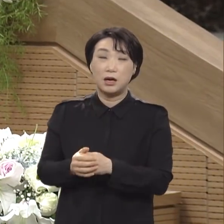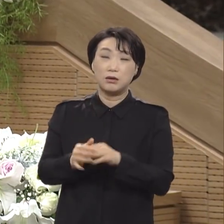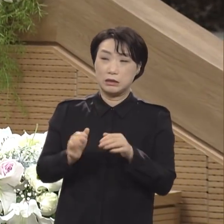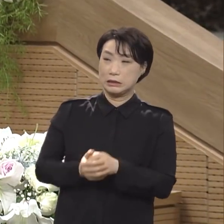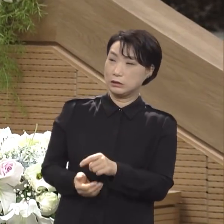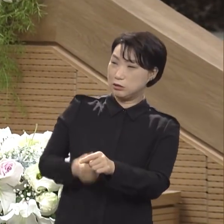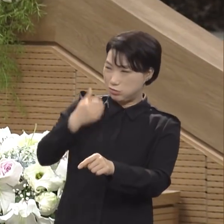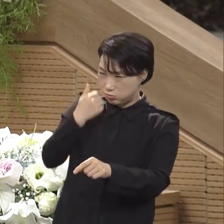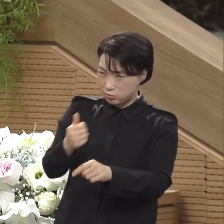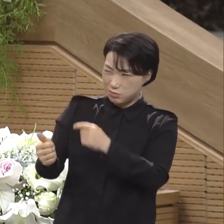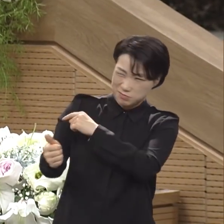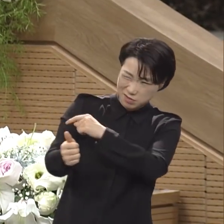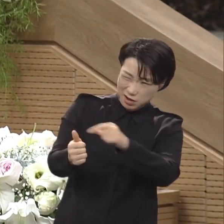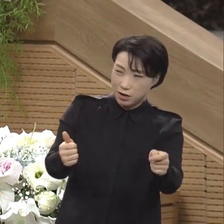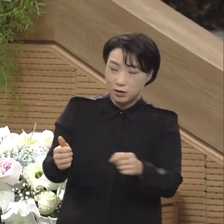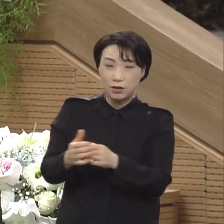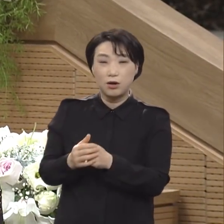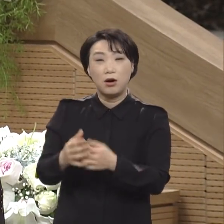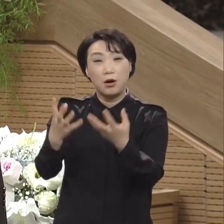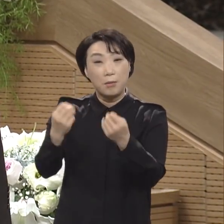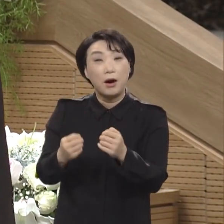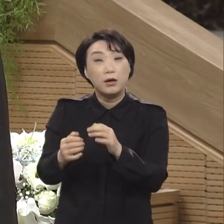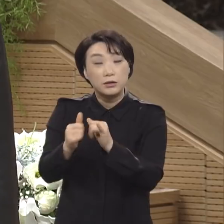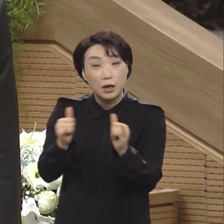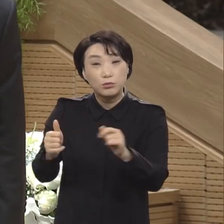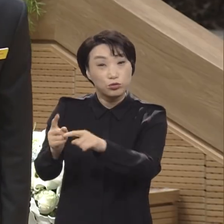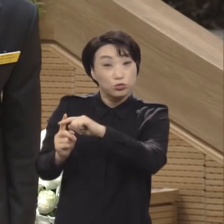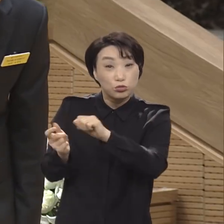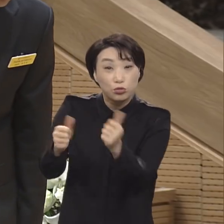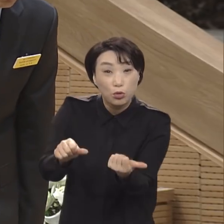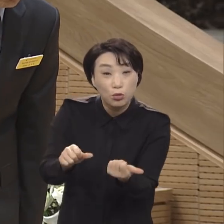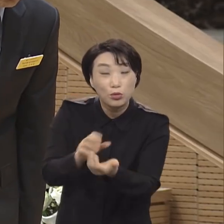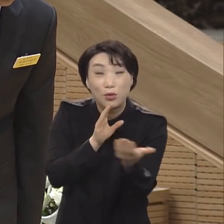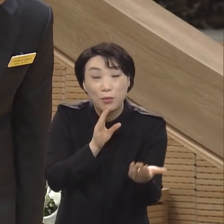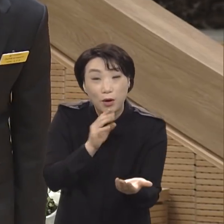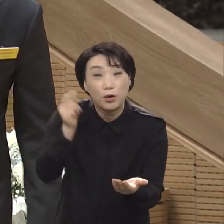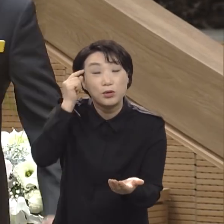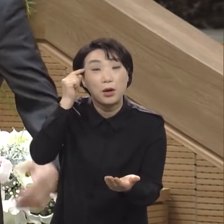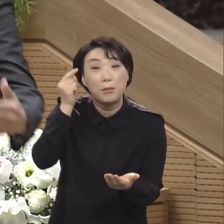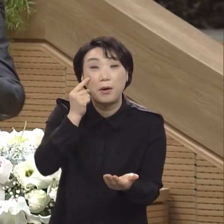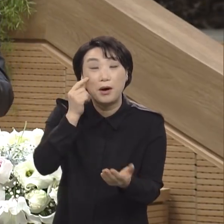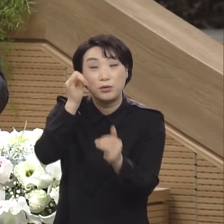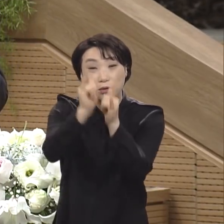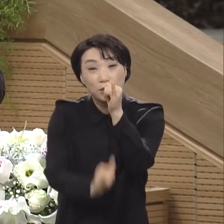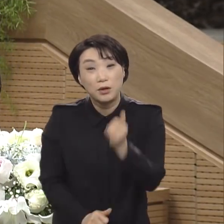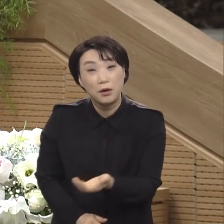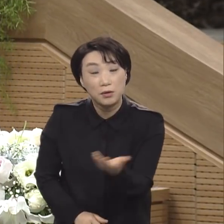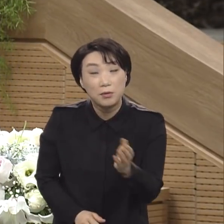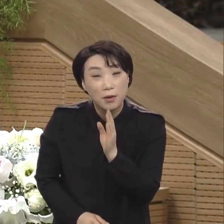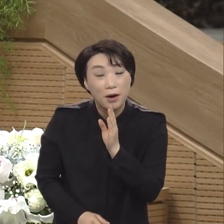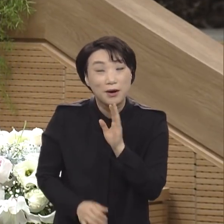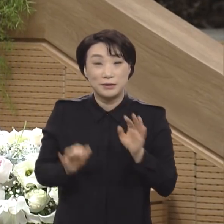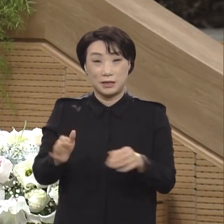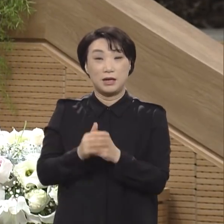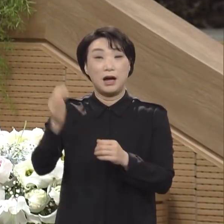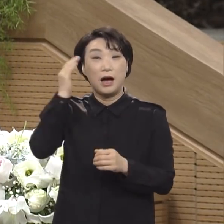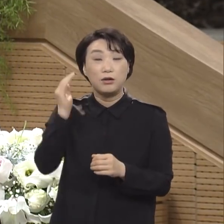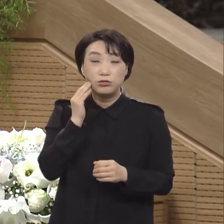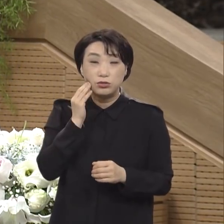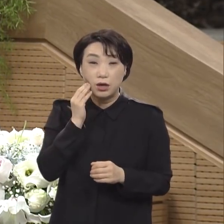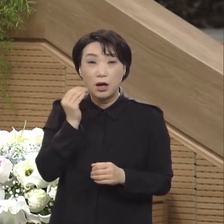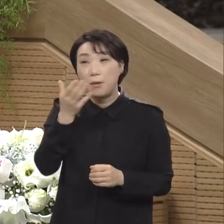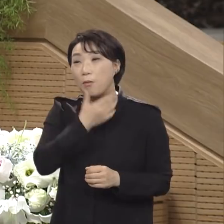잔인하게 피 흘리고 죽임을 당했던가 역사를 바라보면, 그래서 우리나라 문턱에서